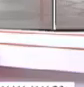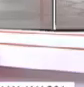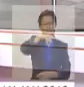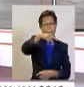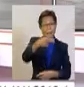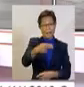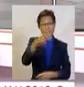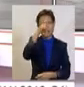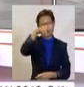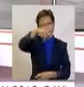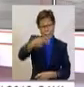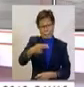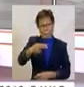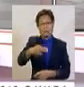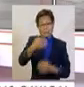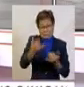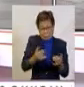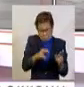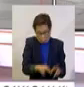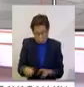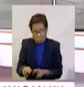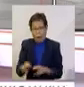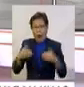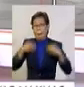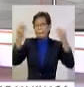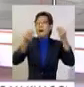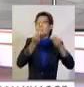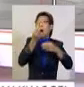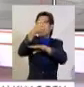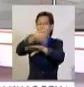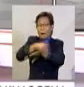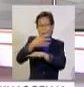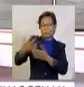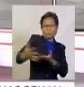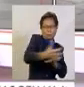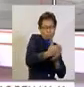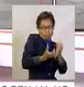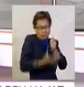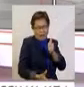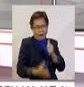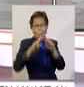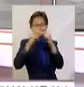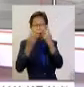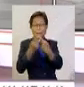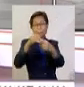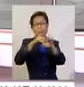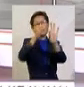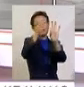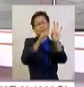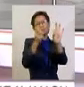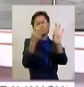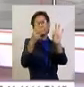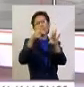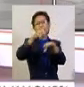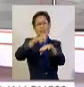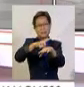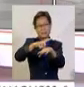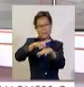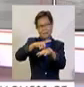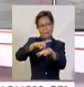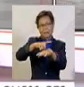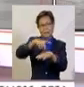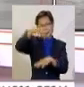Pakatan Harapan PH dalam perancangan mengadakan majlis makan malam bagi mengutip dana parti pada 9 Disember depan di Pusat Konvensyen